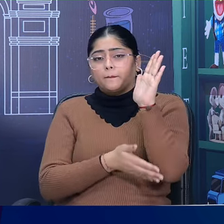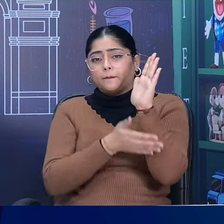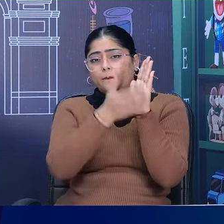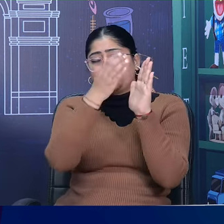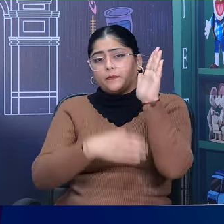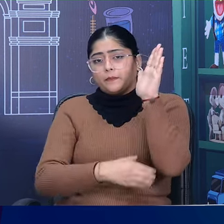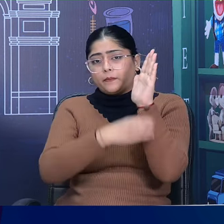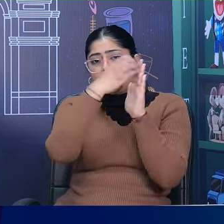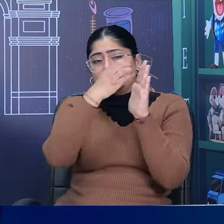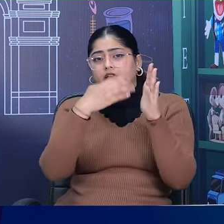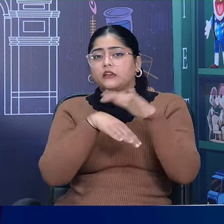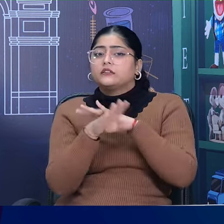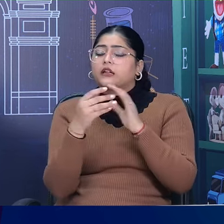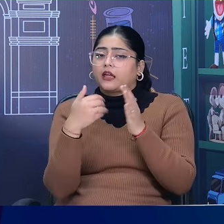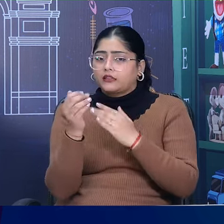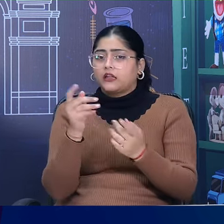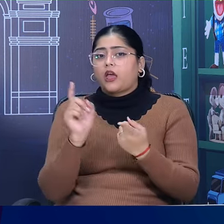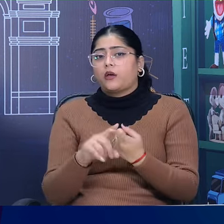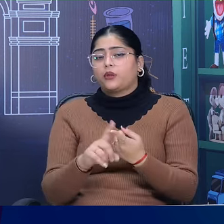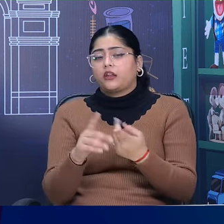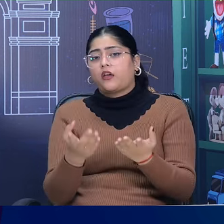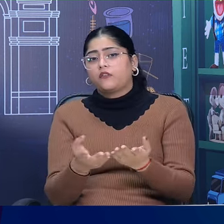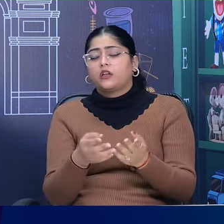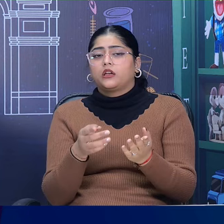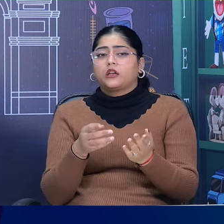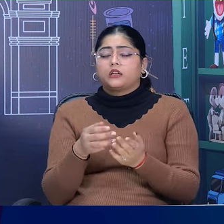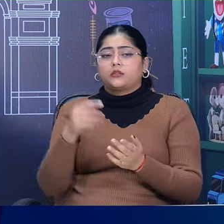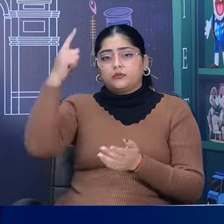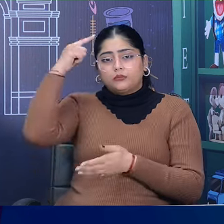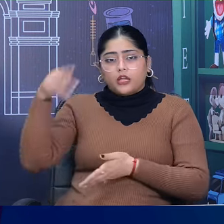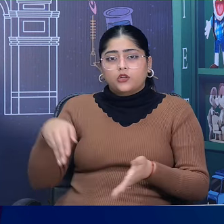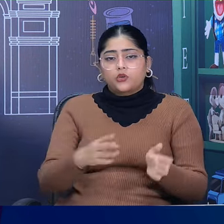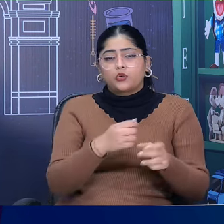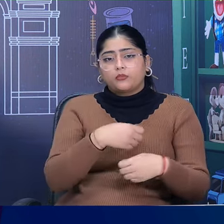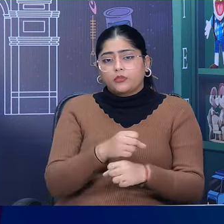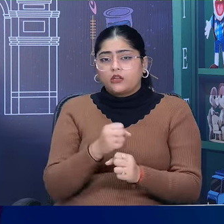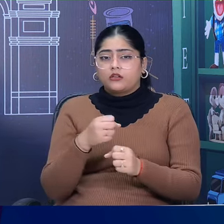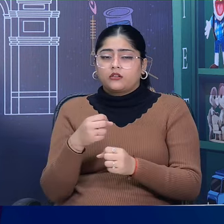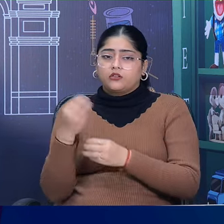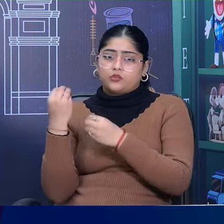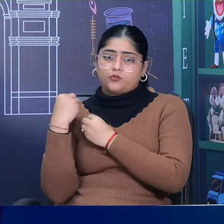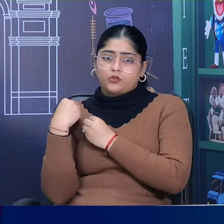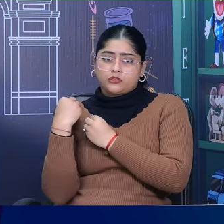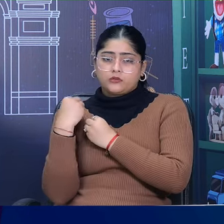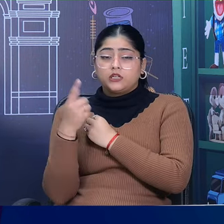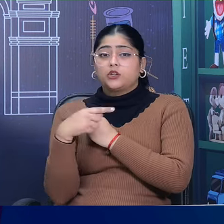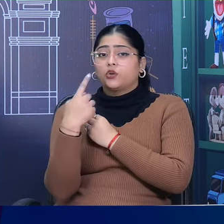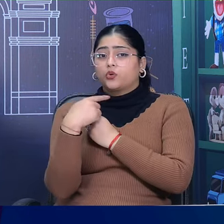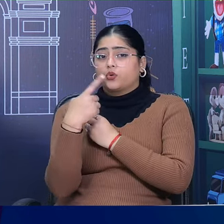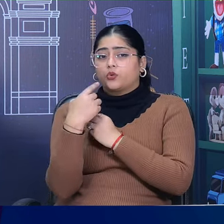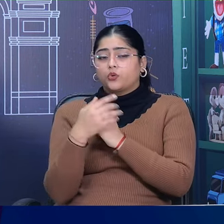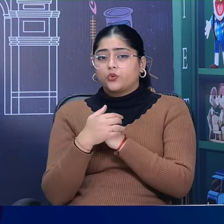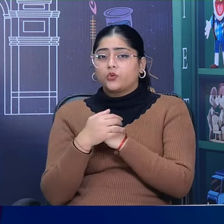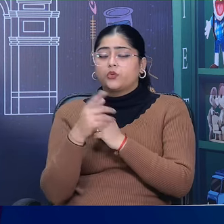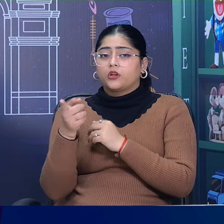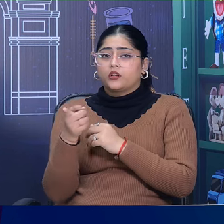काम स्कूल बनवाने का काम सड़कें बनवाने का काम अब देखिए एक जो मेन सड़क होगी वो तो हमारी सेंट्रल गवर्नमेंट या स्टेट गवर्नमेंट बनवाए